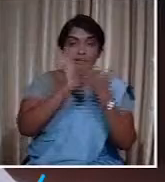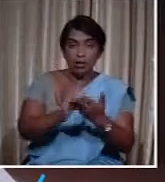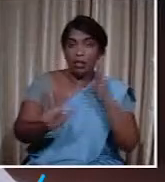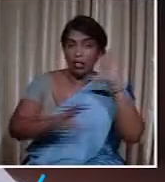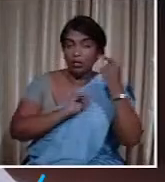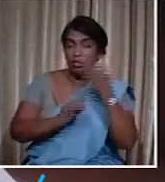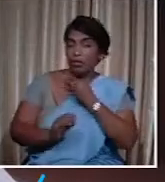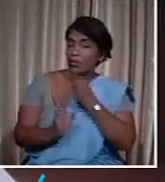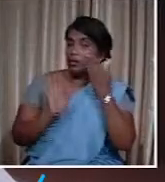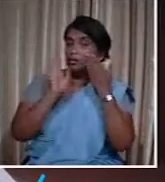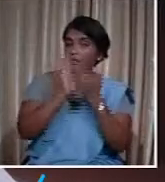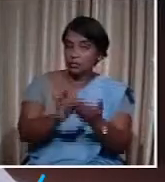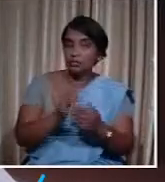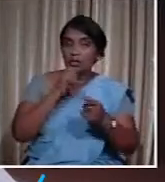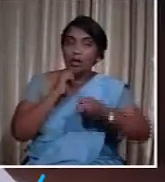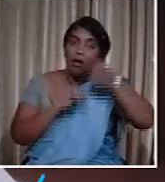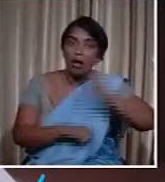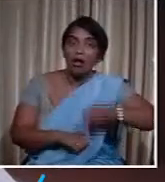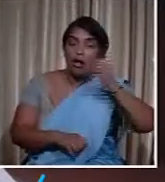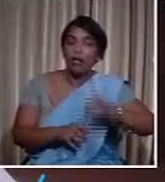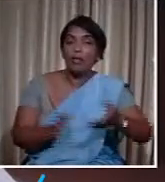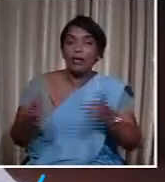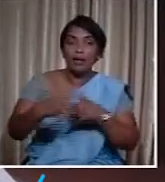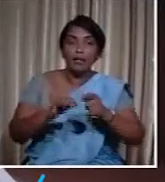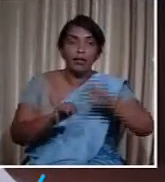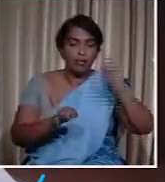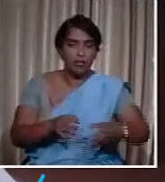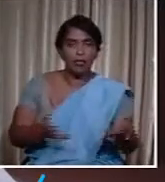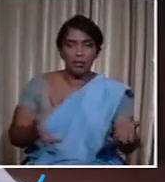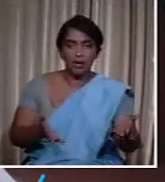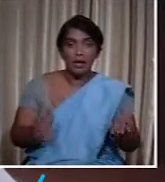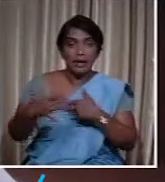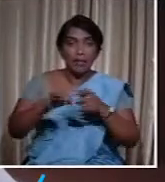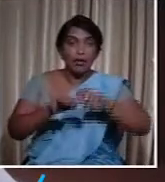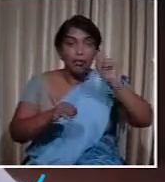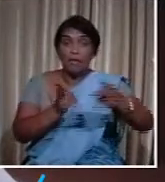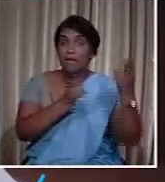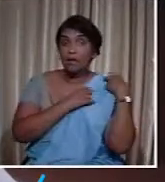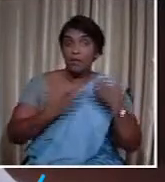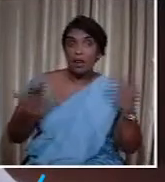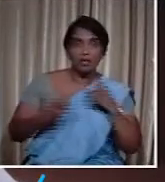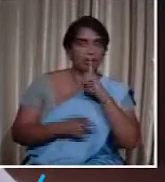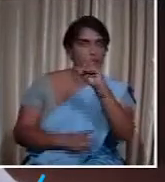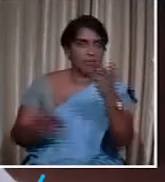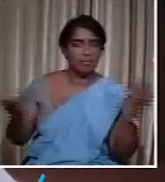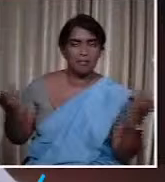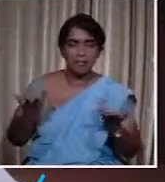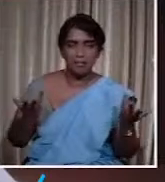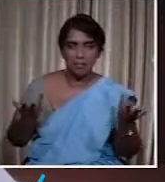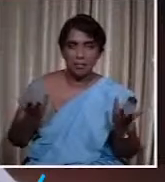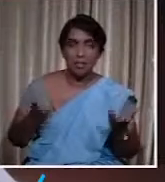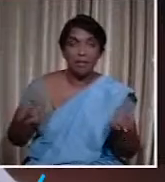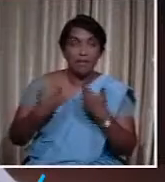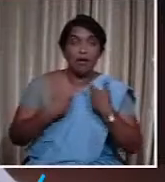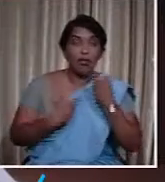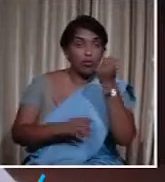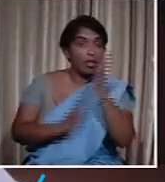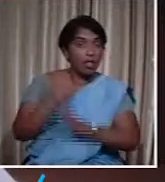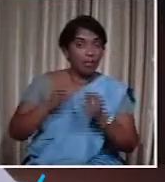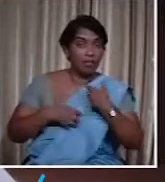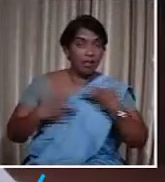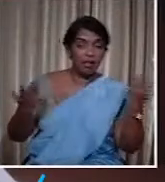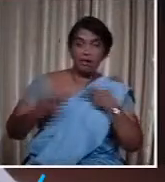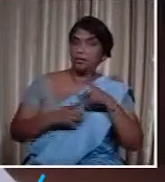දත්ත ඉදිරිපත් කරනකොට ඒව අනුමත කරපු කැබිනට් මණ්ඩලය. ඒ කැබිනට් මණ්ඩලයට මේ වගකීමෙන් අත්හරින්න පුළුවන්ද? මේ වගකීමෙන් මුදල් අමාත්‍යවරයාට අත්හරින්න